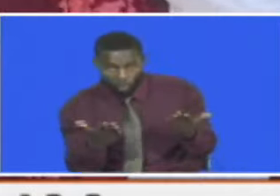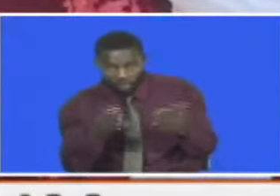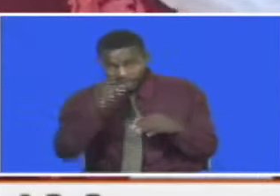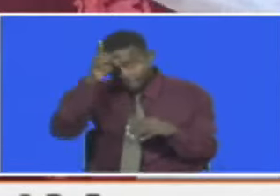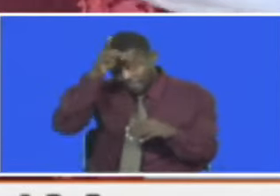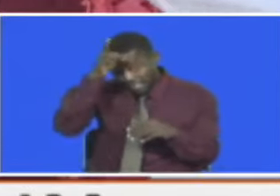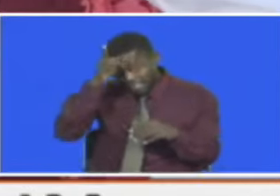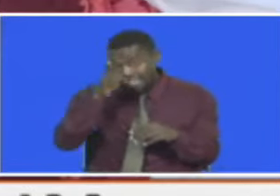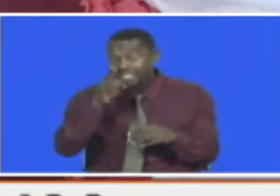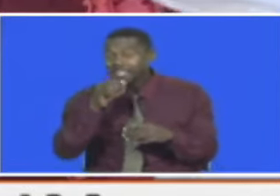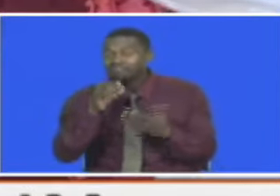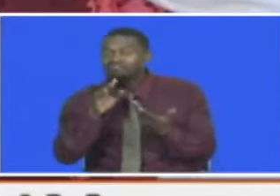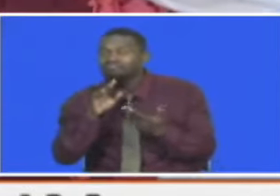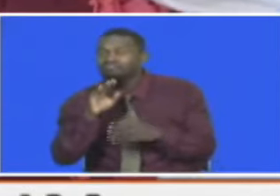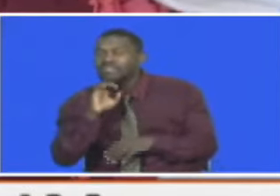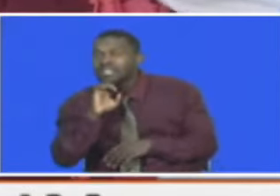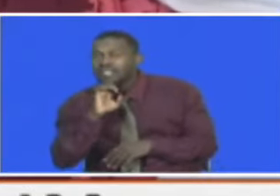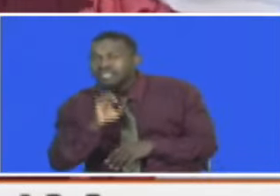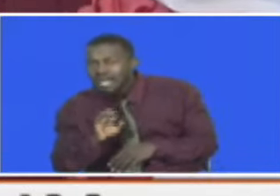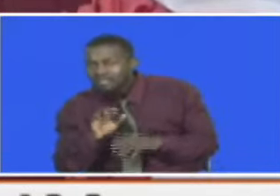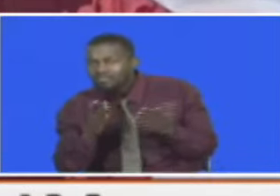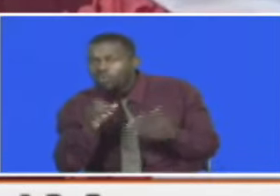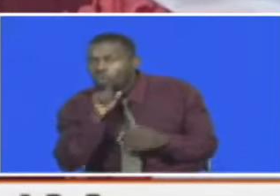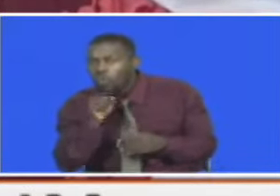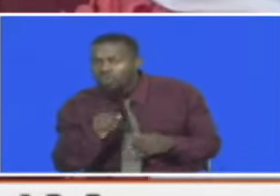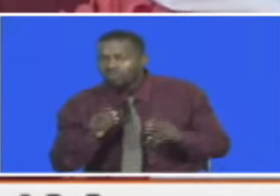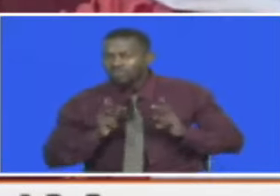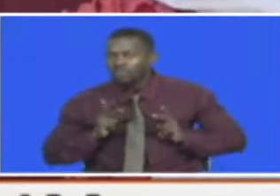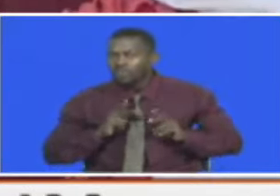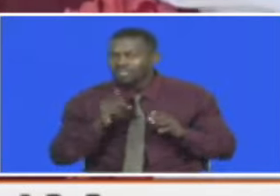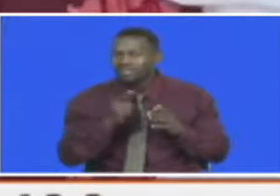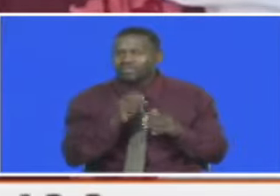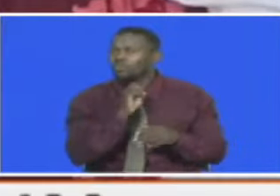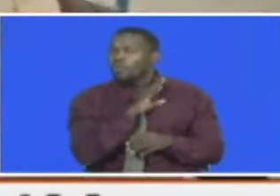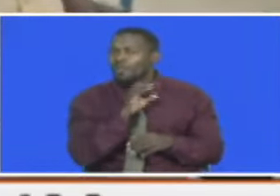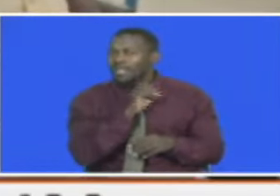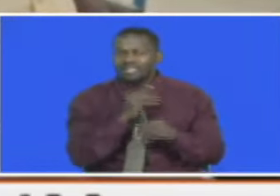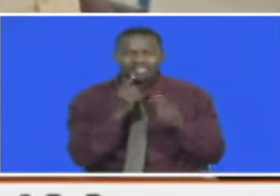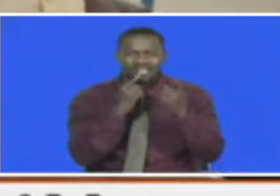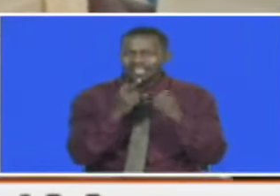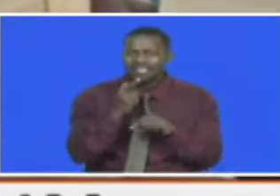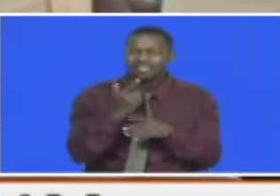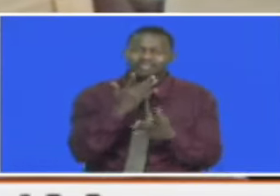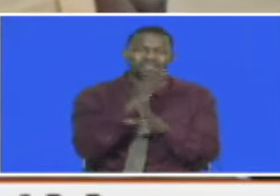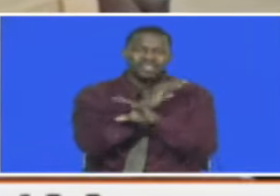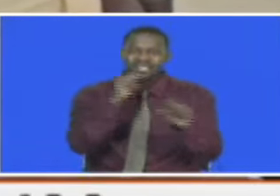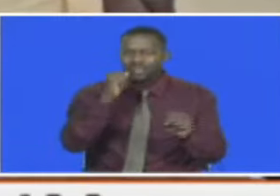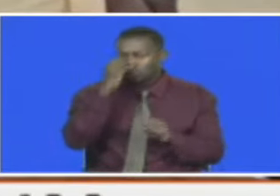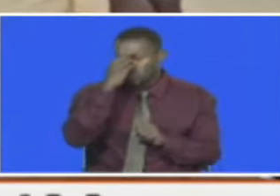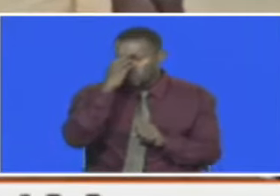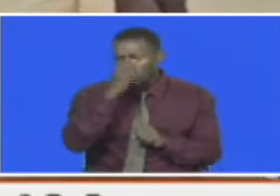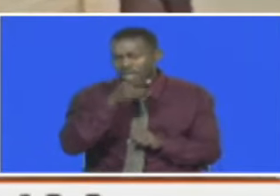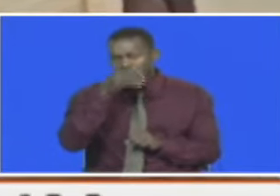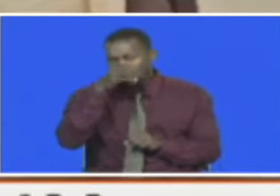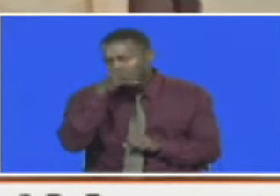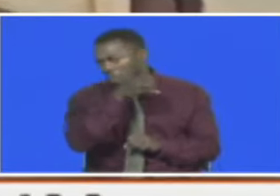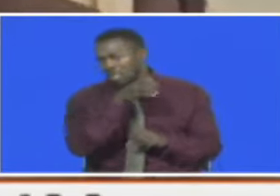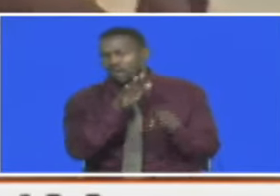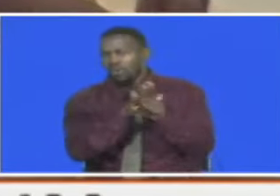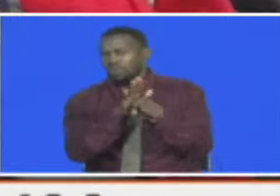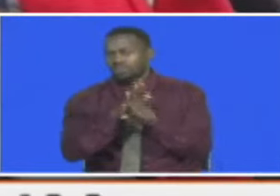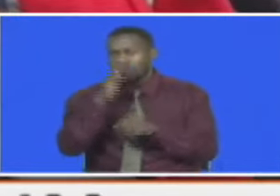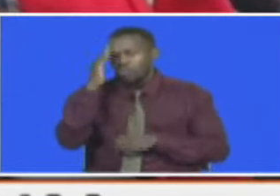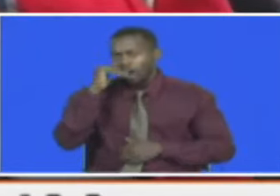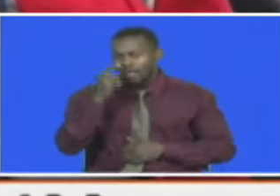William Ruto hajawapa sikio kama ambavyo amekuwa akifanya katika maeneo mengine yanayokuwa mwenyeji wa sherehe